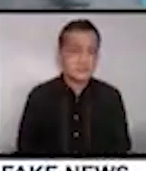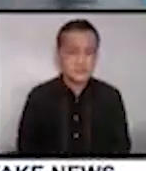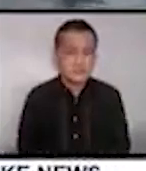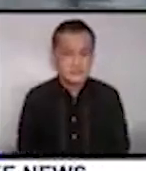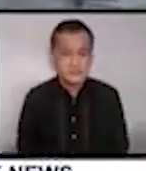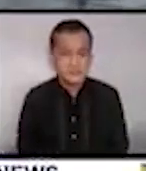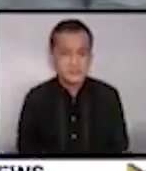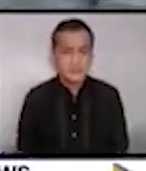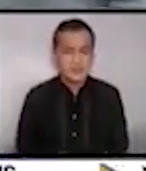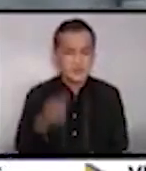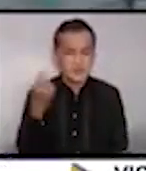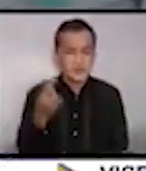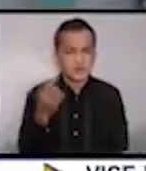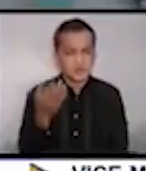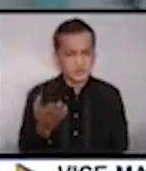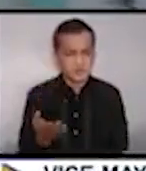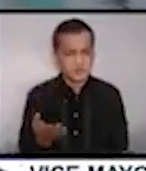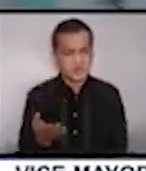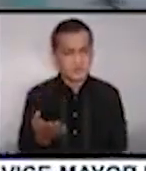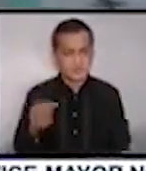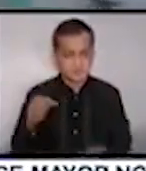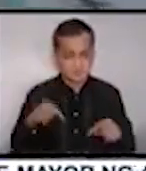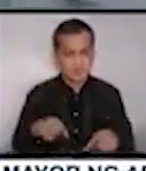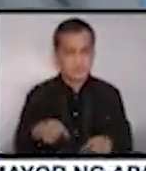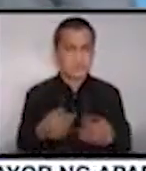Ikaw lamang dito sa